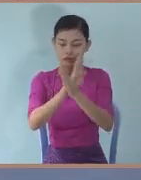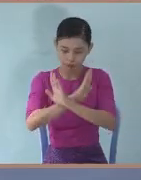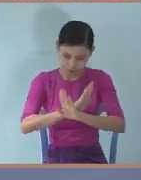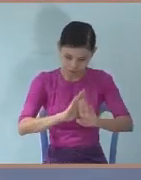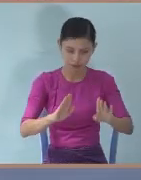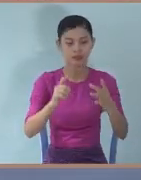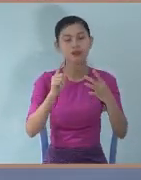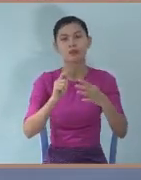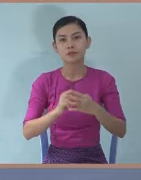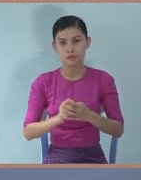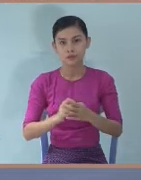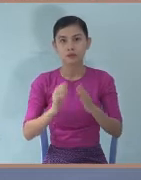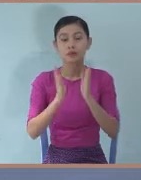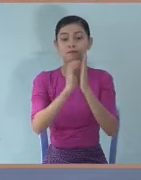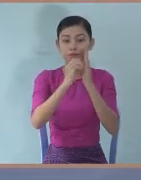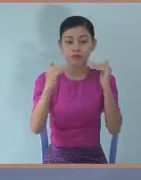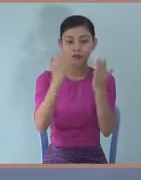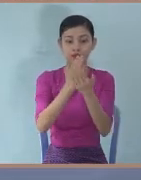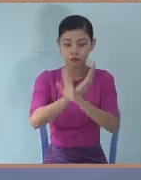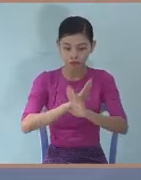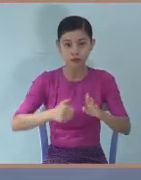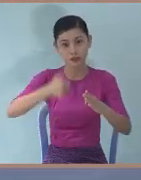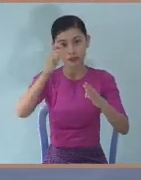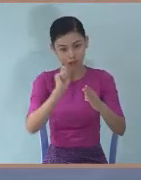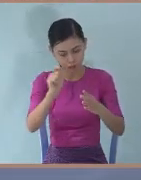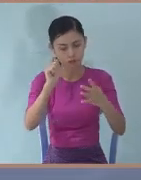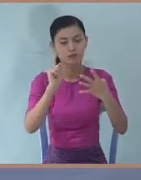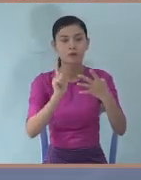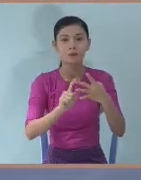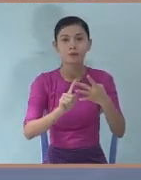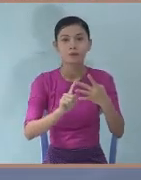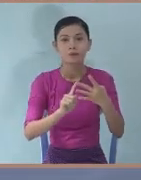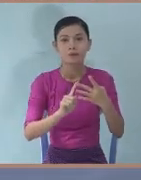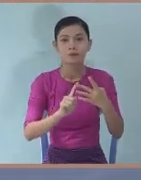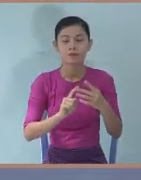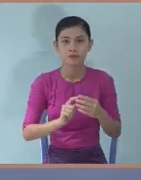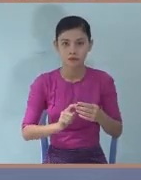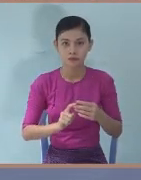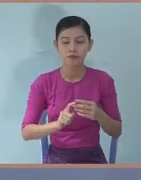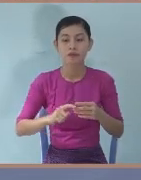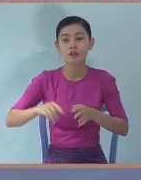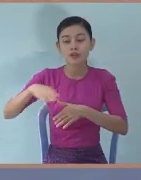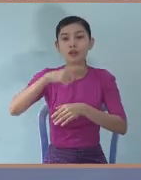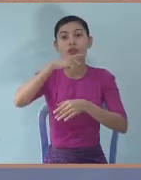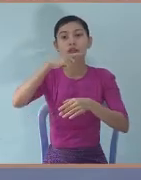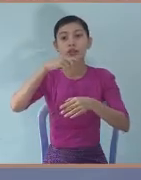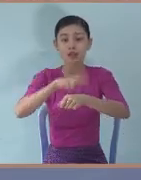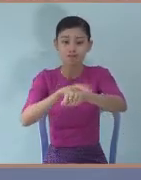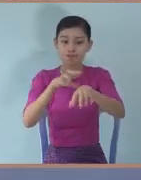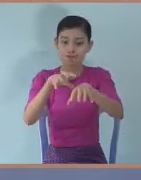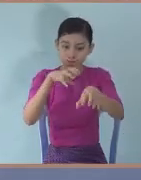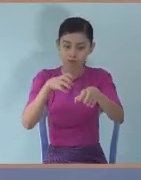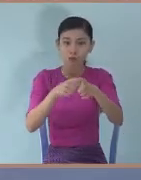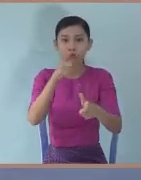က်ကတော့ဒီချာကြီးပေါ့နော်။ဒီလိုလူလားနေဒီဆိုင်ကိုဖြစ်နေဆောင်ရွက်မယ်။နမတေချက်ကတော့ကျွန်တော်တို့ကခြေလုံး